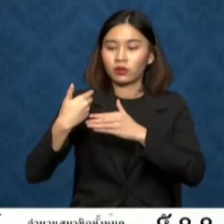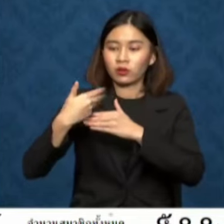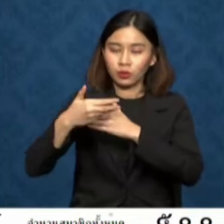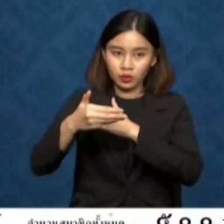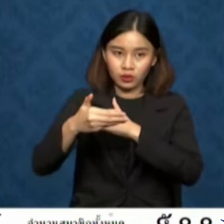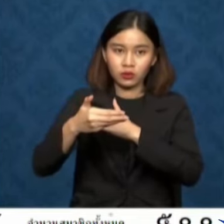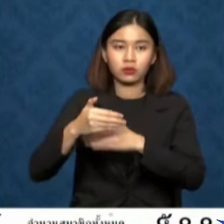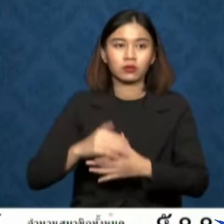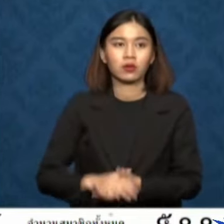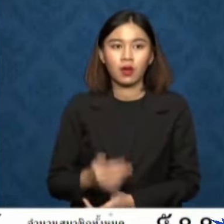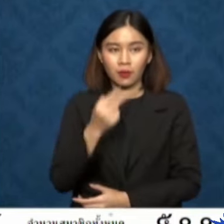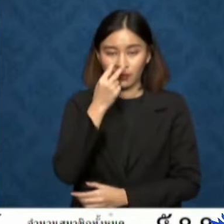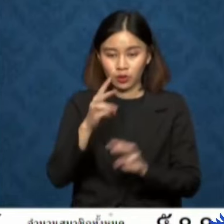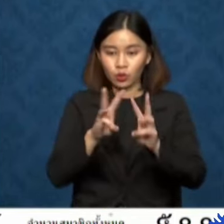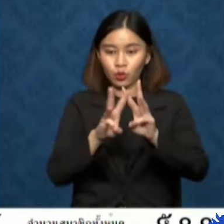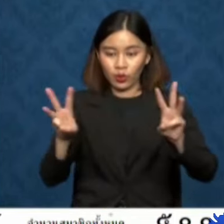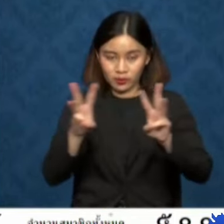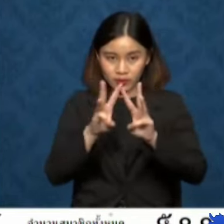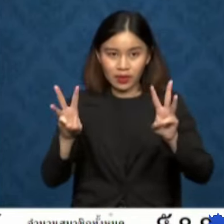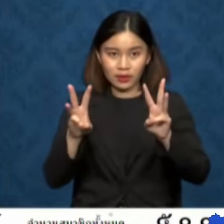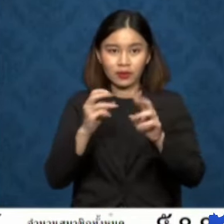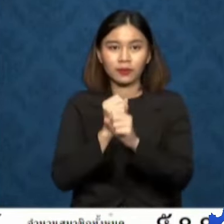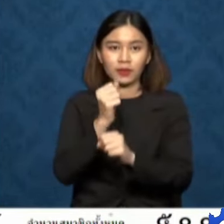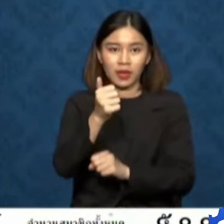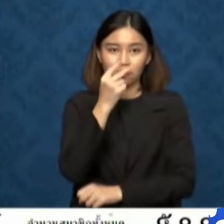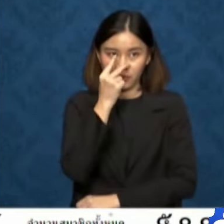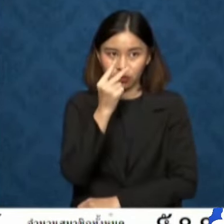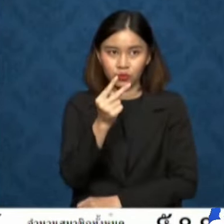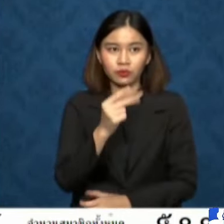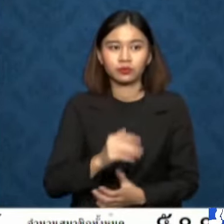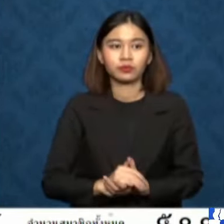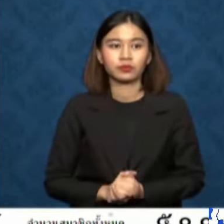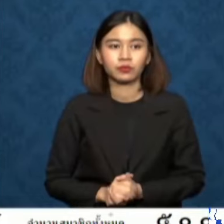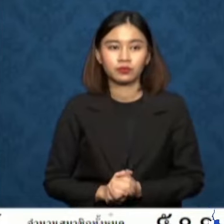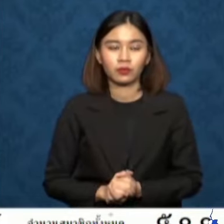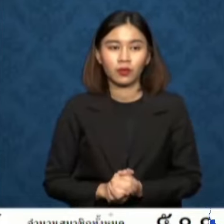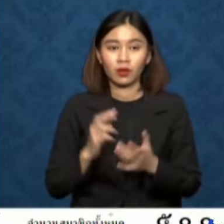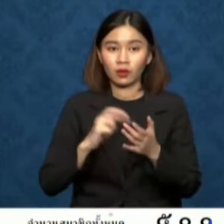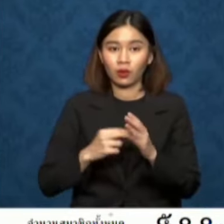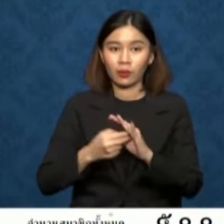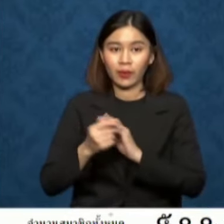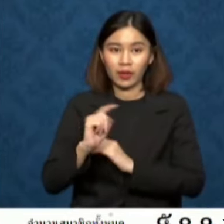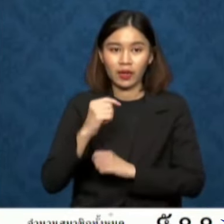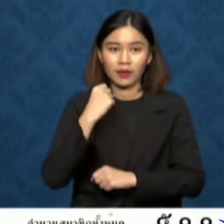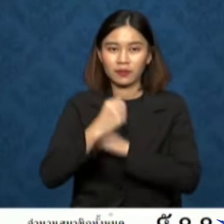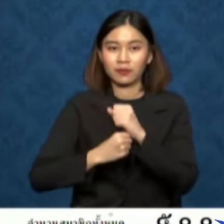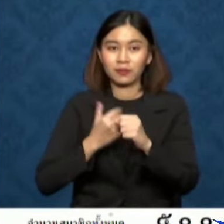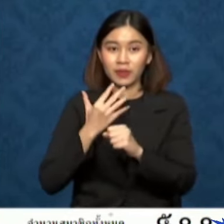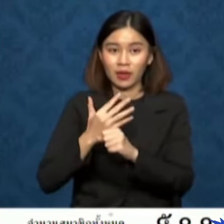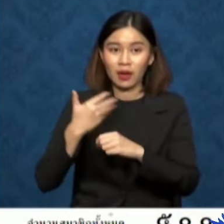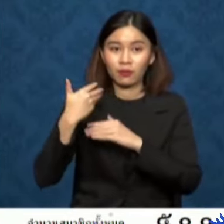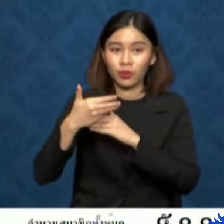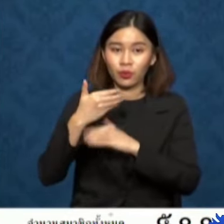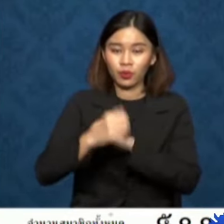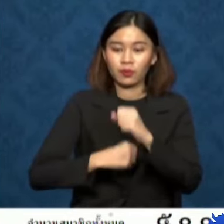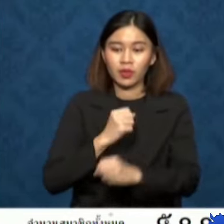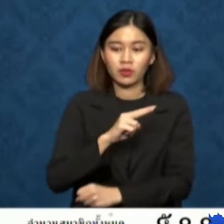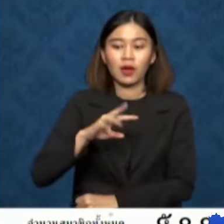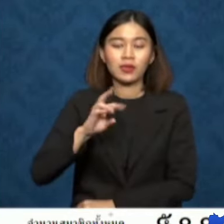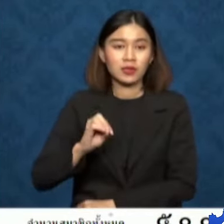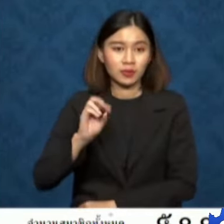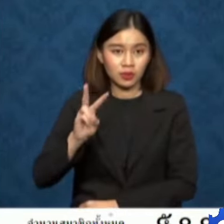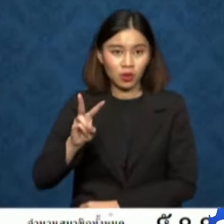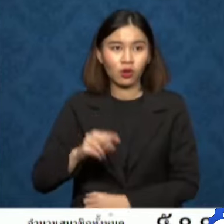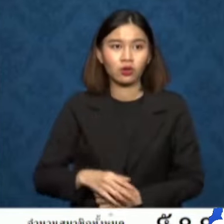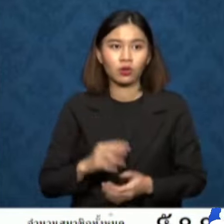ต้นมาไปดูที่เว็บไซต์ทำเนียบรุ่นได้ครับท่านนายกนั่นหมายความว่าไงครับอีก 5ปีครับหรือปี 2572